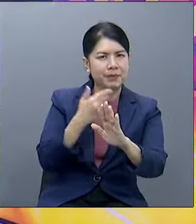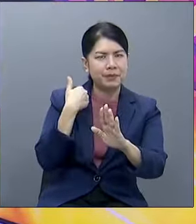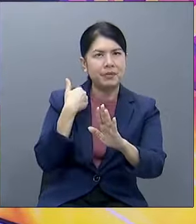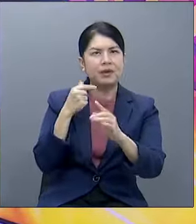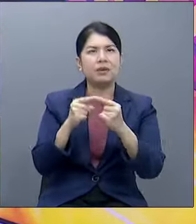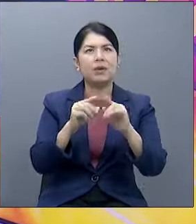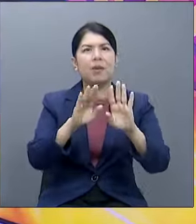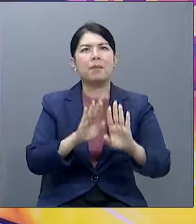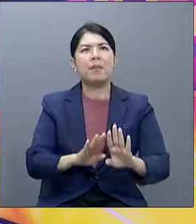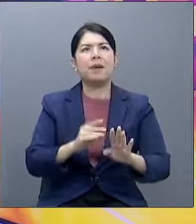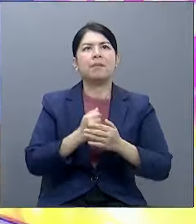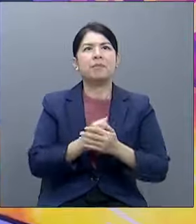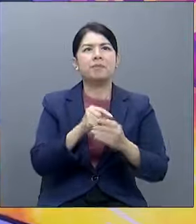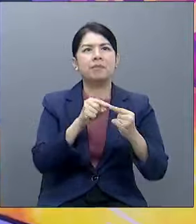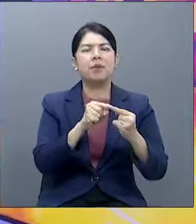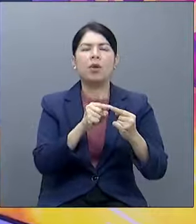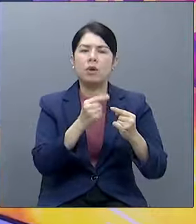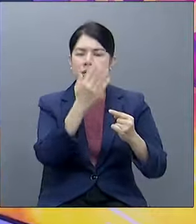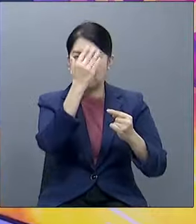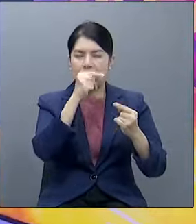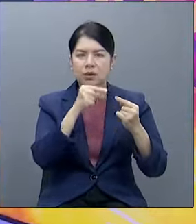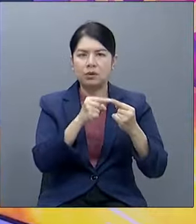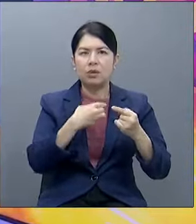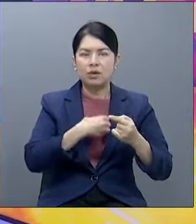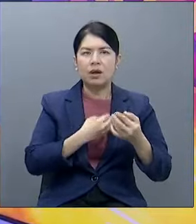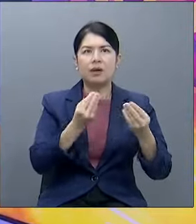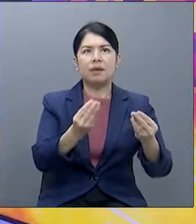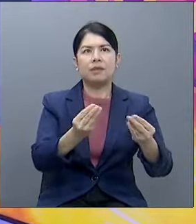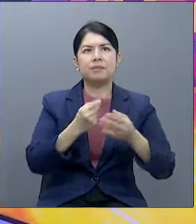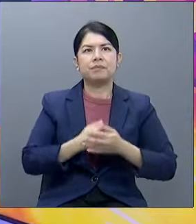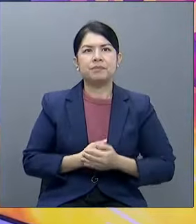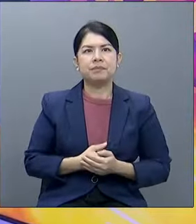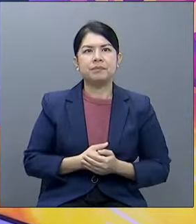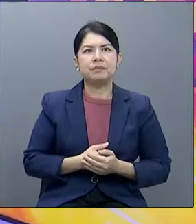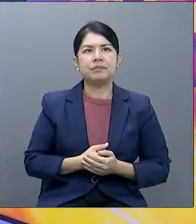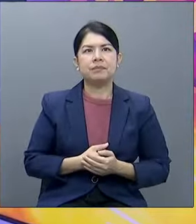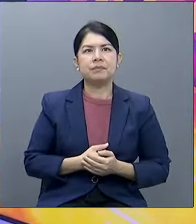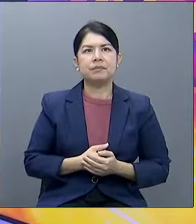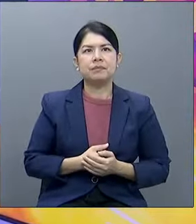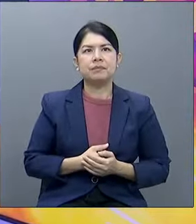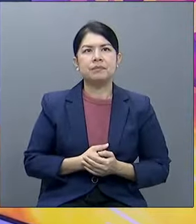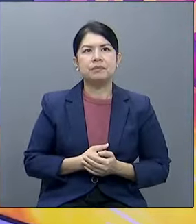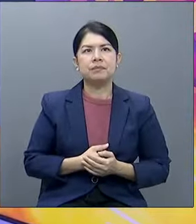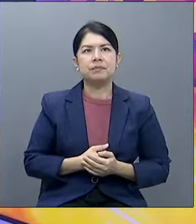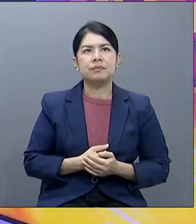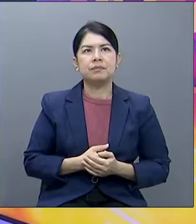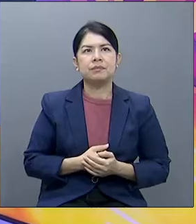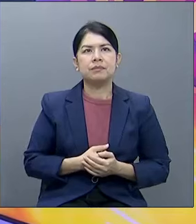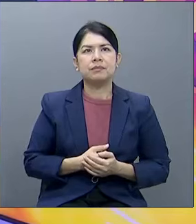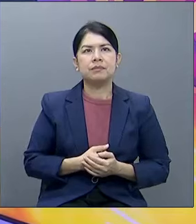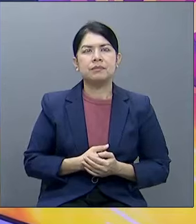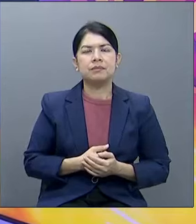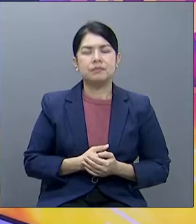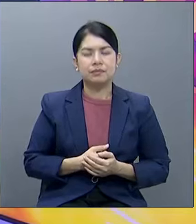จจะไม่ได้เป็นกระแสตอนนี ้ยากที่เราจะมีแฟนคลับเพิ่มขึ้นได้เรื่อยๆอะไรเ